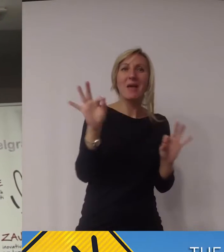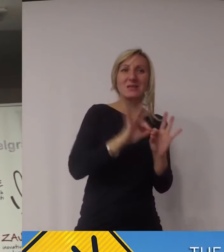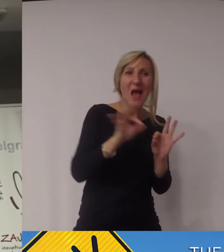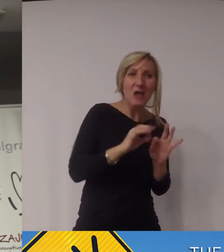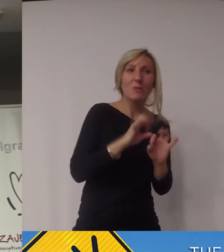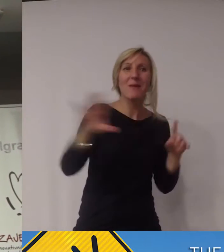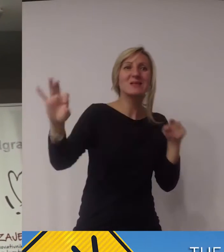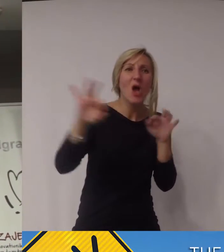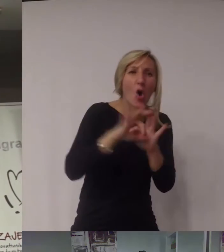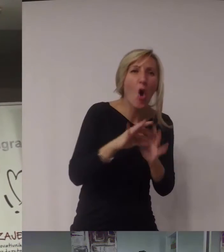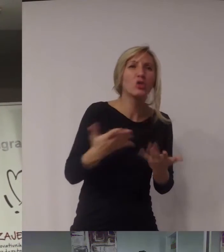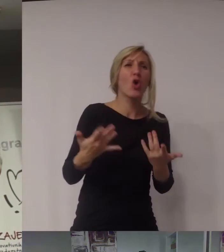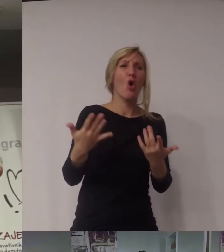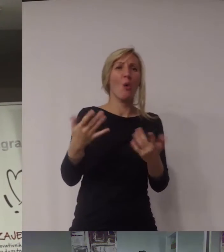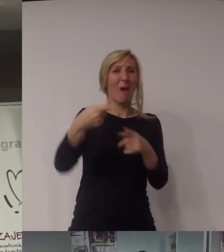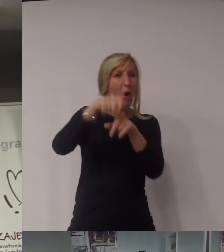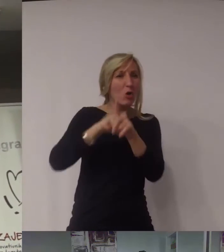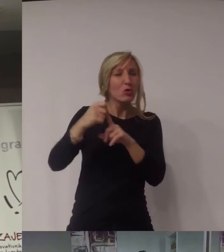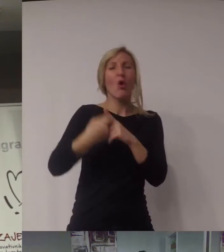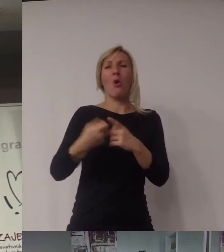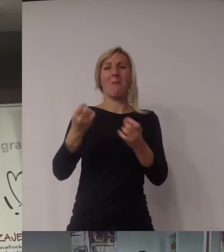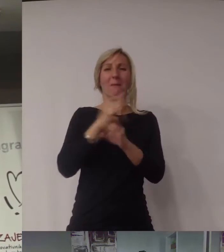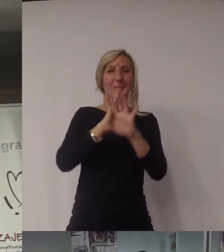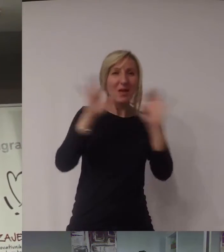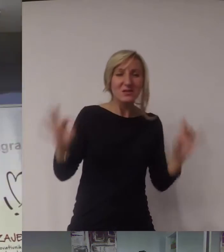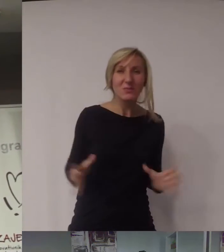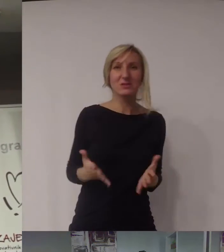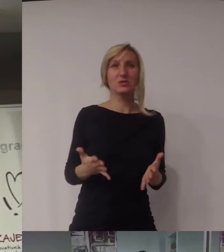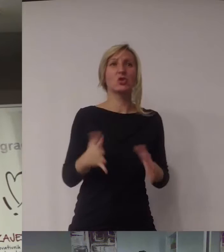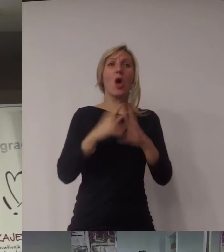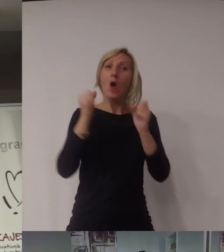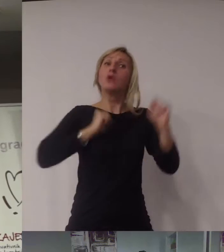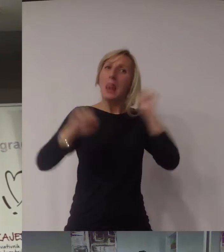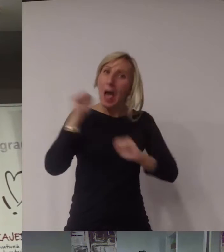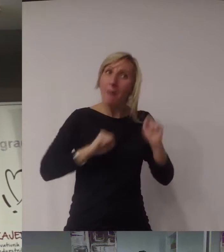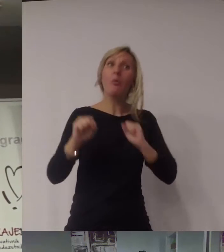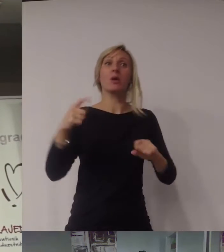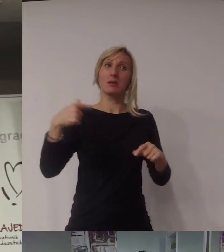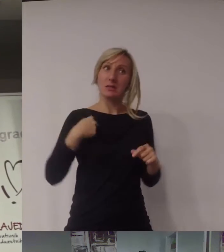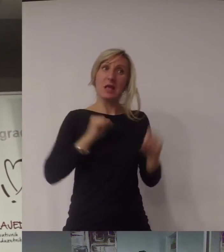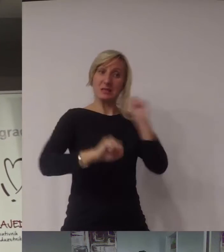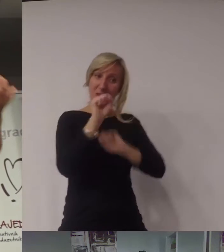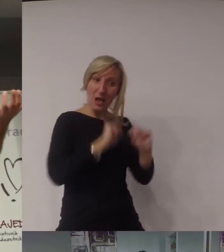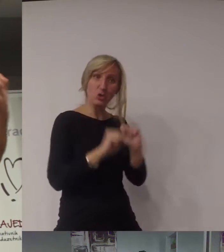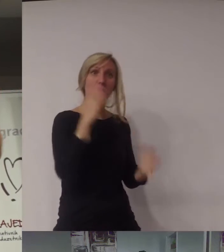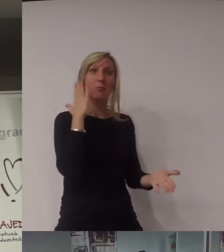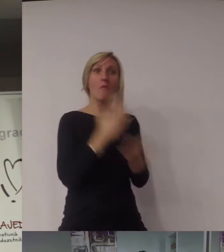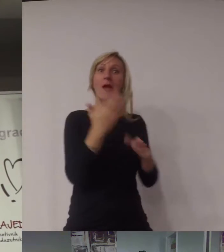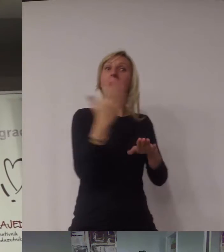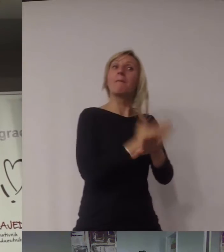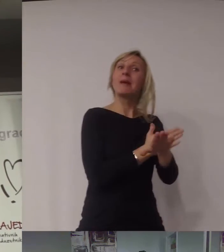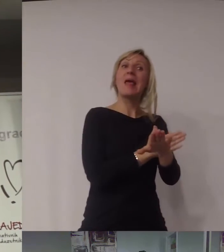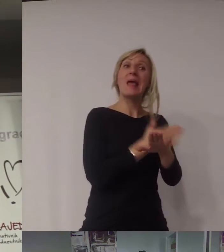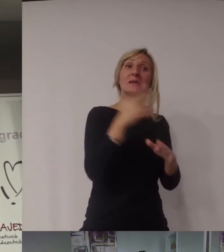bez kondoma, iako su se uglavnom uložili svi napori da se zaštitite tako što se uvek pred snimanje